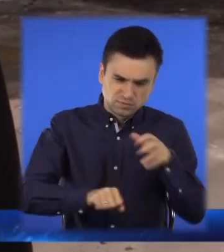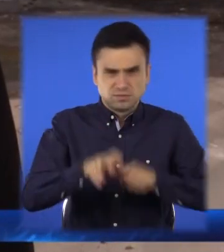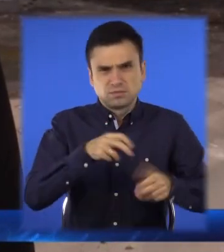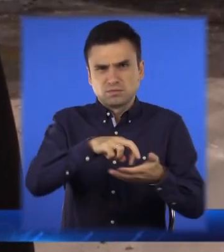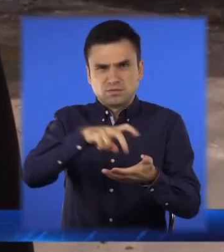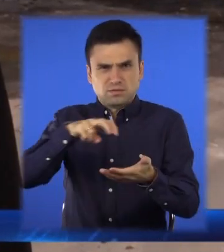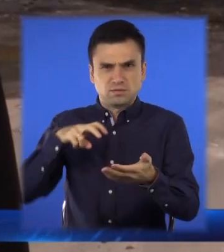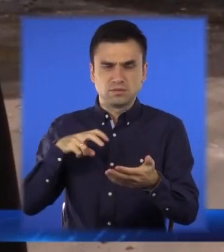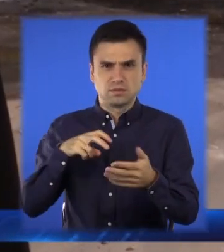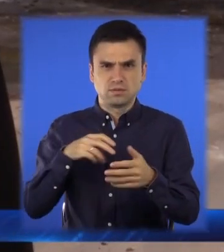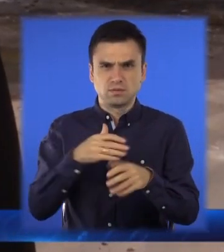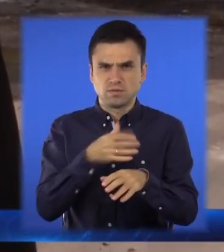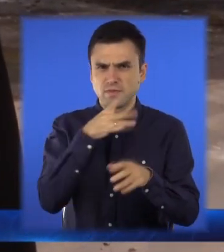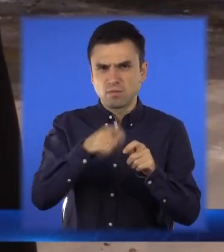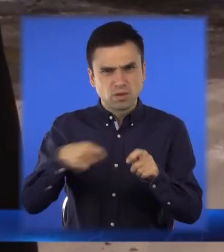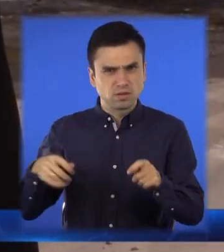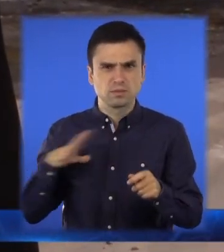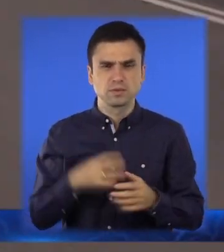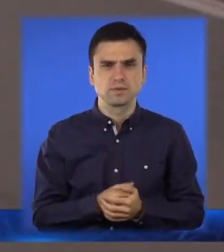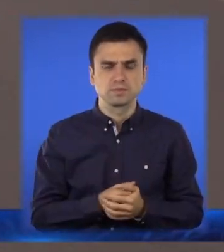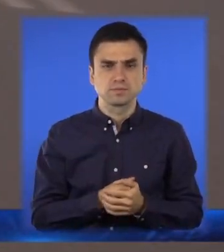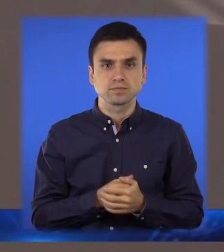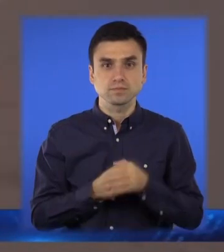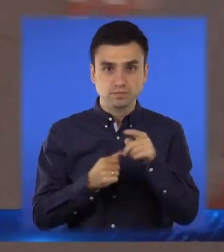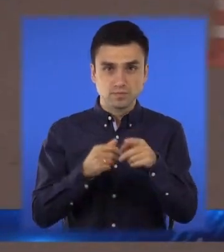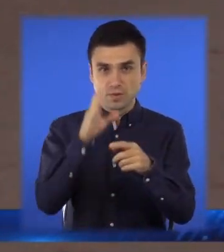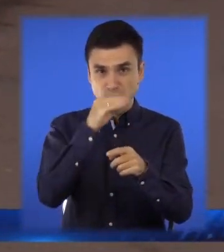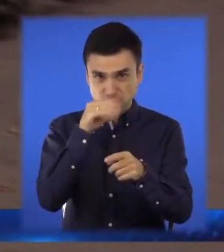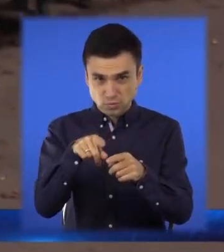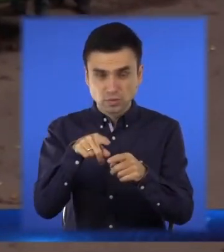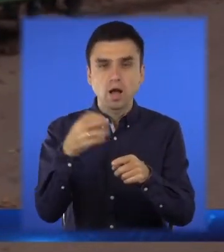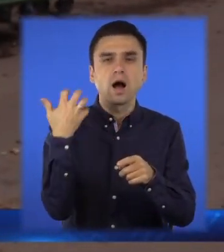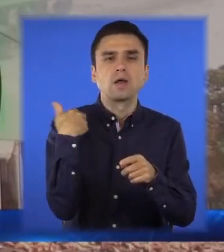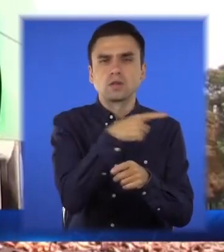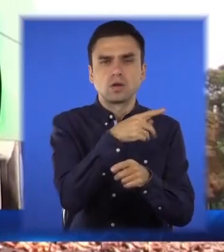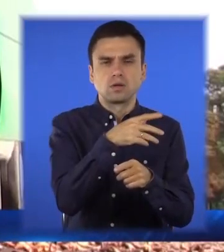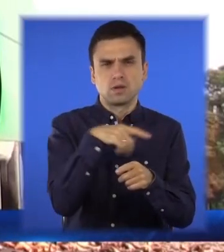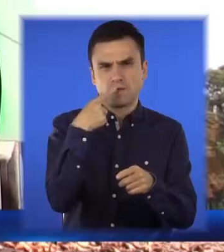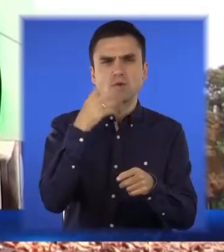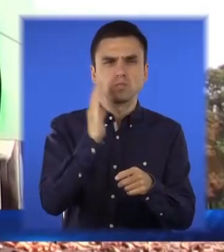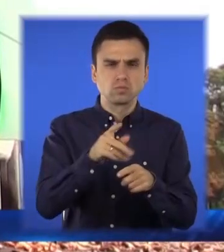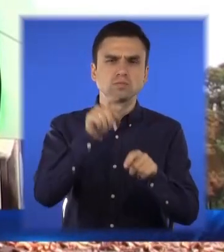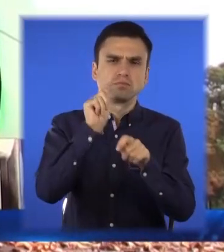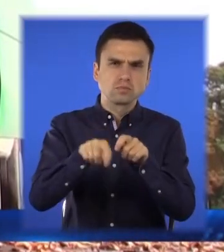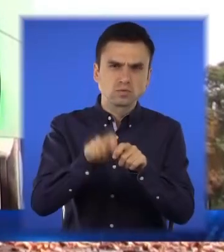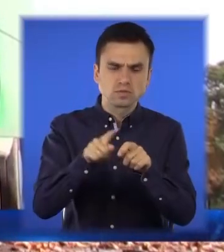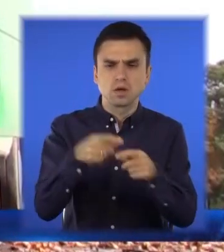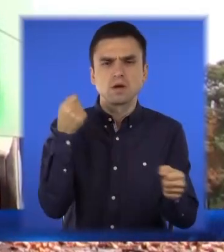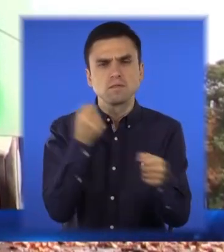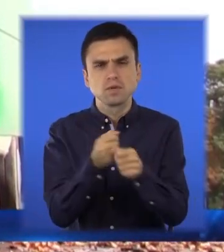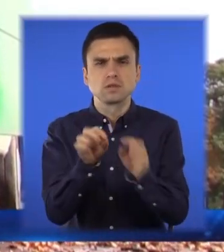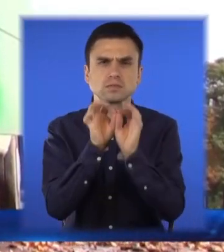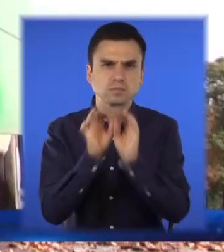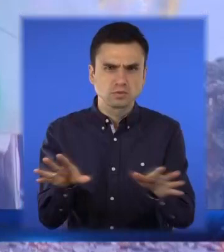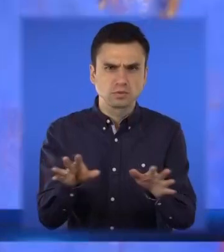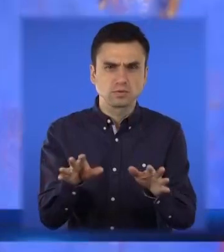компанії перевізнику кажуть, будуть проводити службову перевірку, аби встановити, що могло стати причиною аварії. Представник підприємства стверджує, що водій